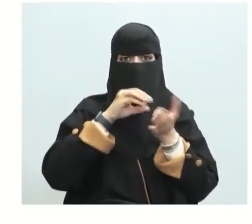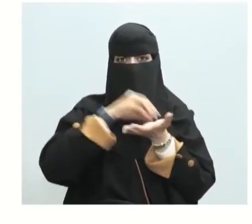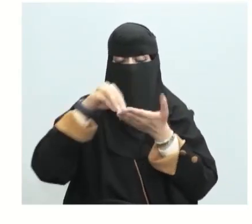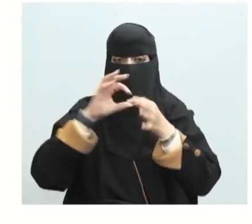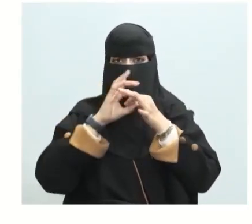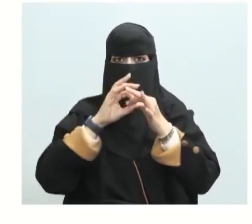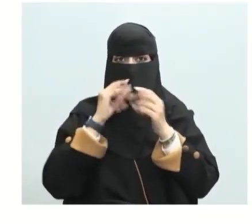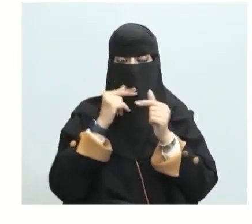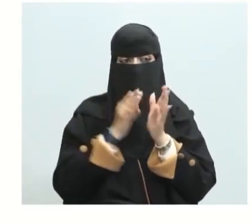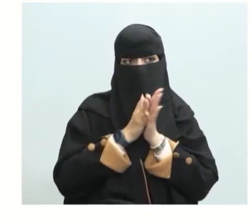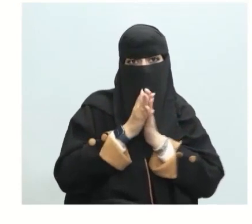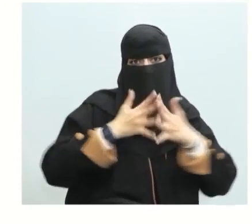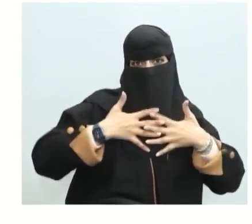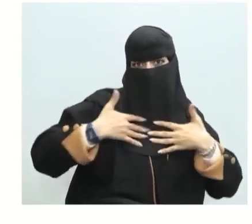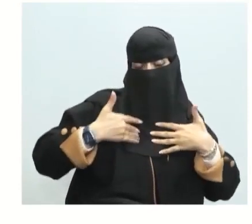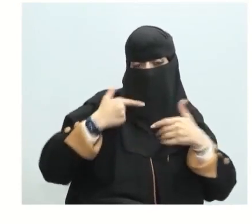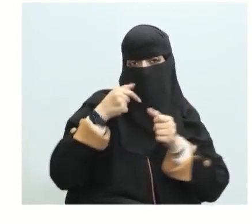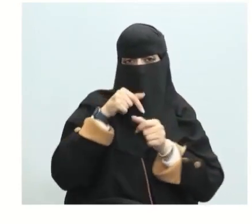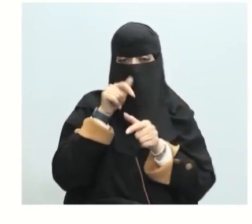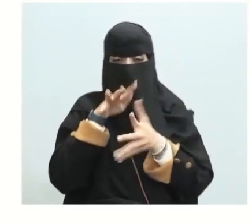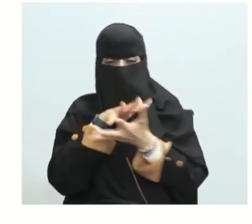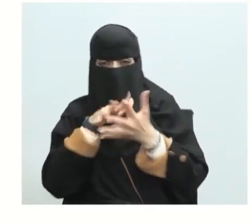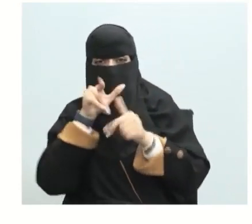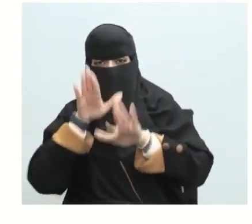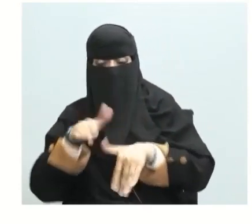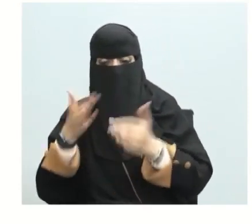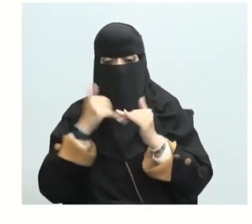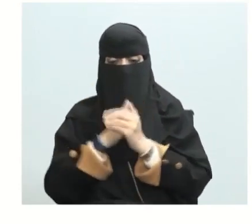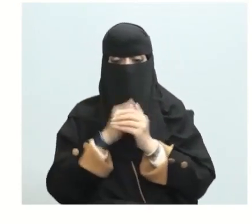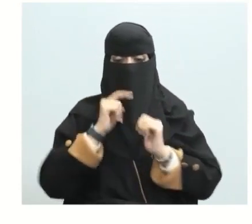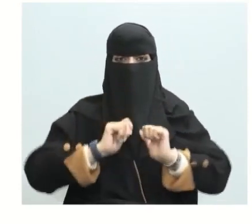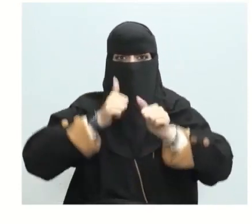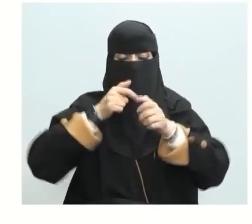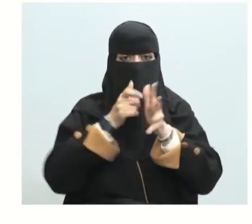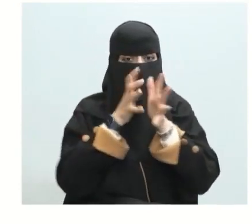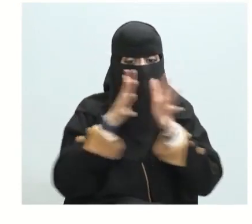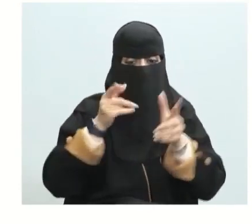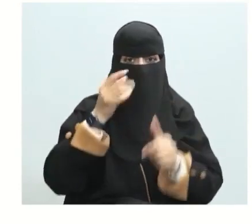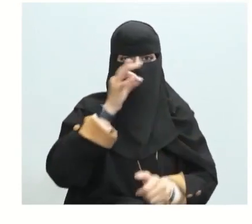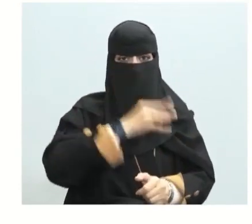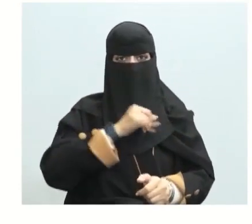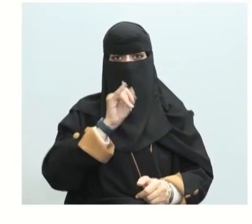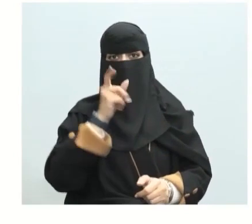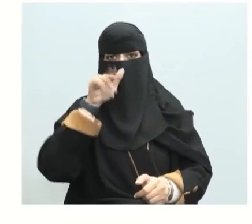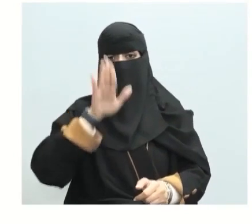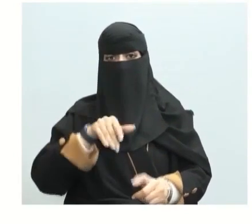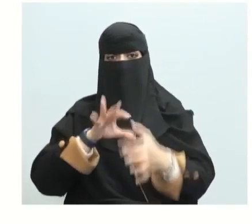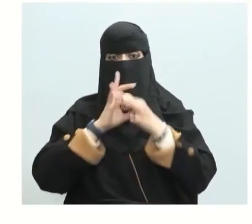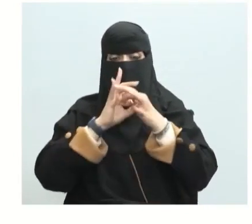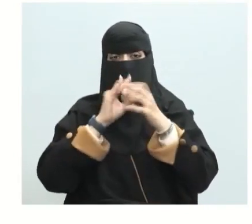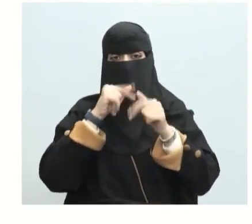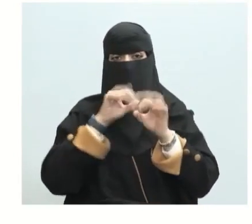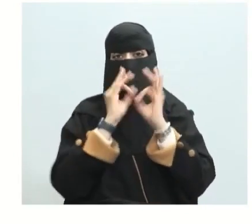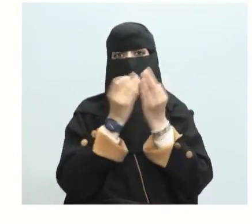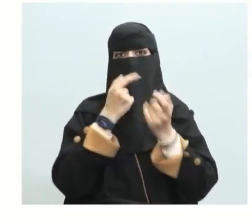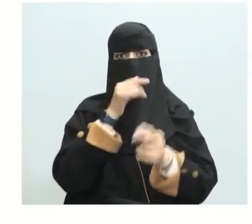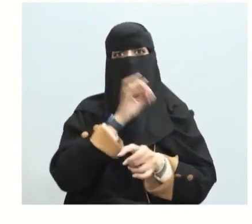ممتعه او مضره ايضا الامكانيات الجباره لاستفاده من وسائل التواصل الاجتماعي كيف تستفيد منها استفاده